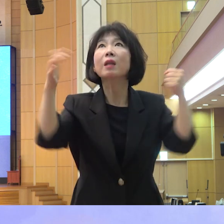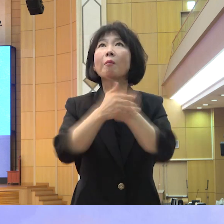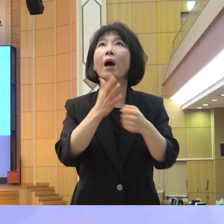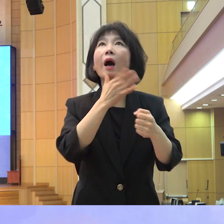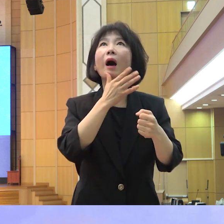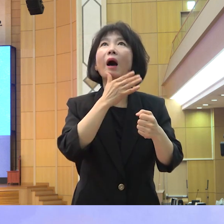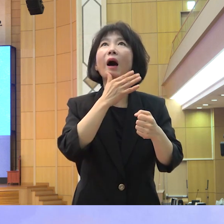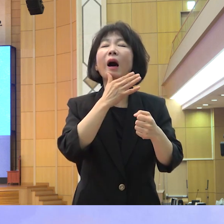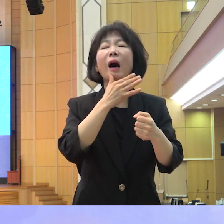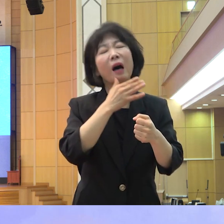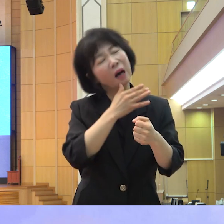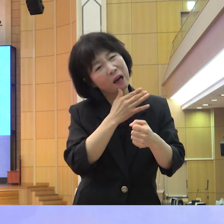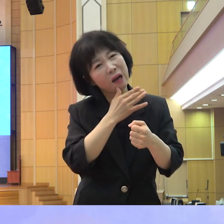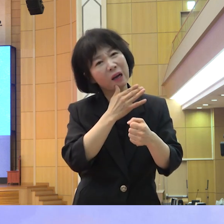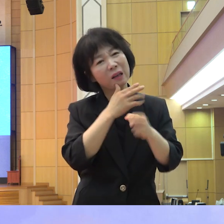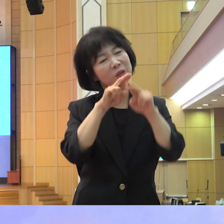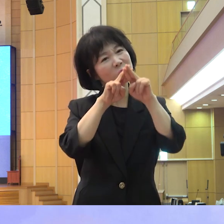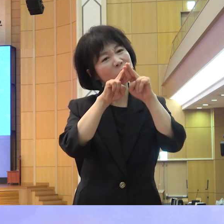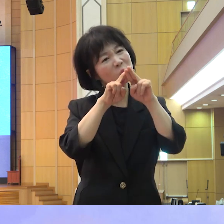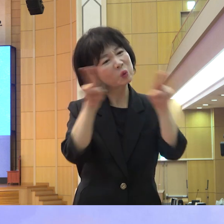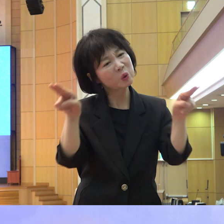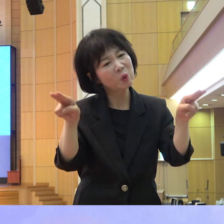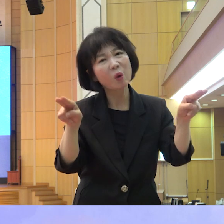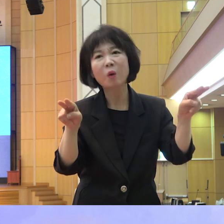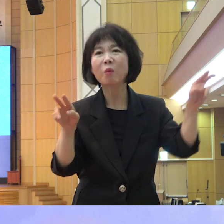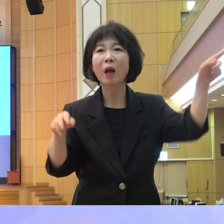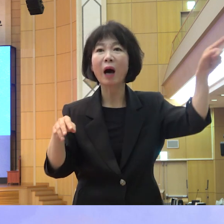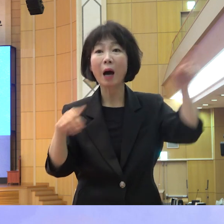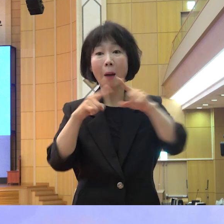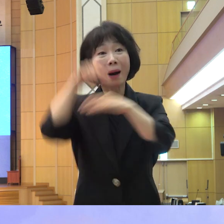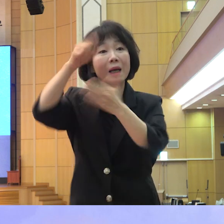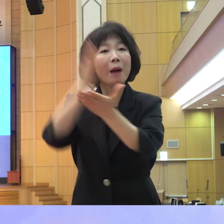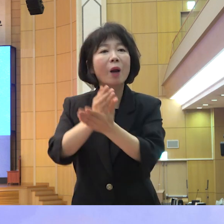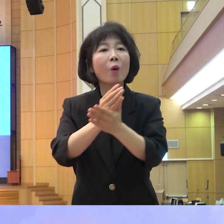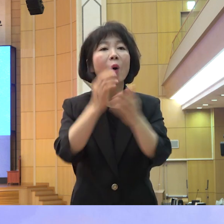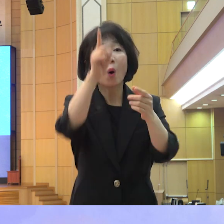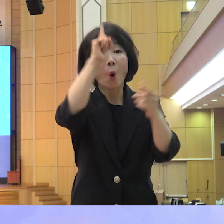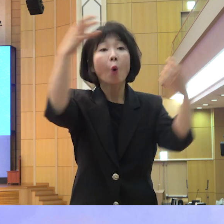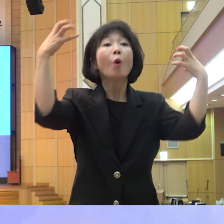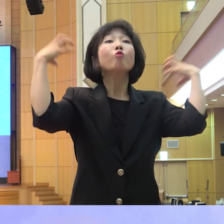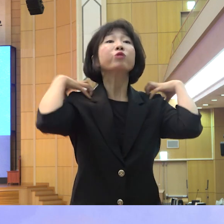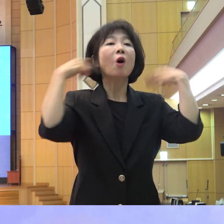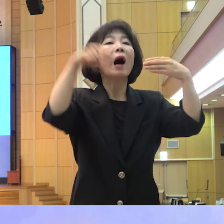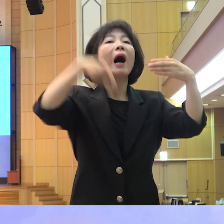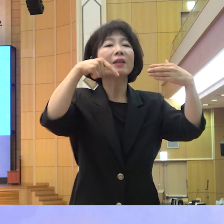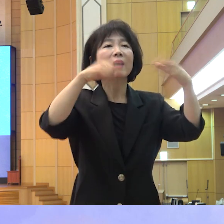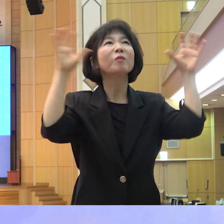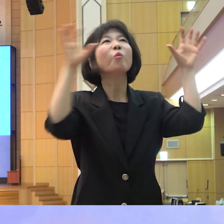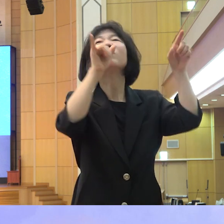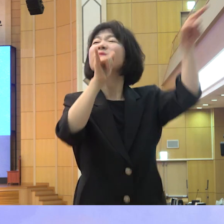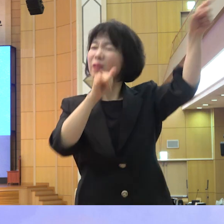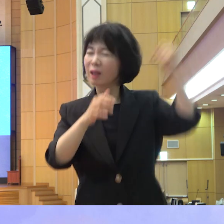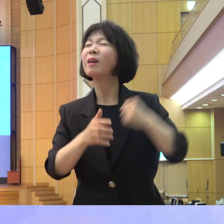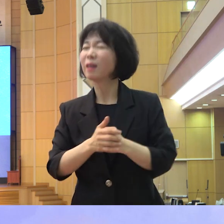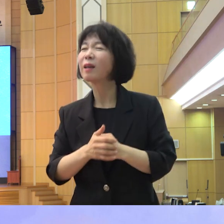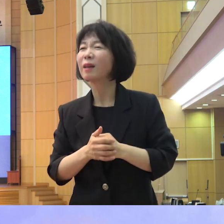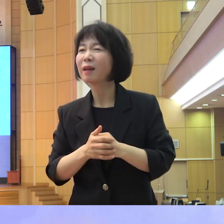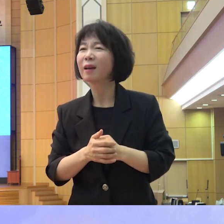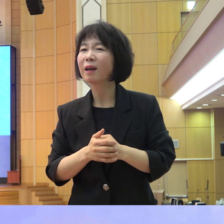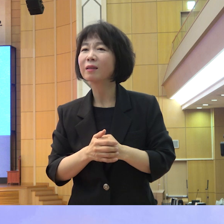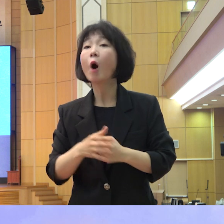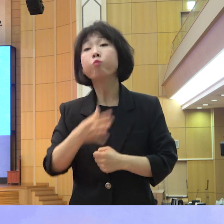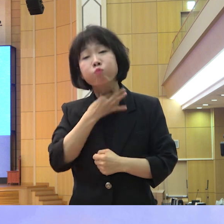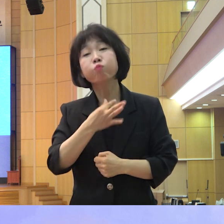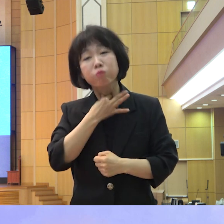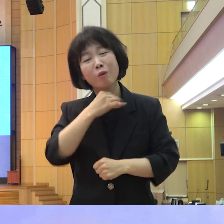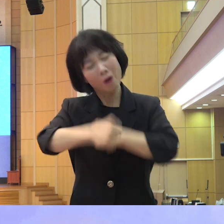오는 관계로 도봉구청에서 그 도봉구청 실내의 놀이터로 바꿨다고 합니다. 그러니까 이거는 뭐 무조건 가시라는